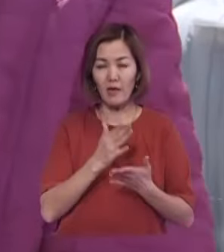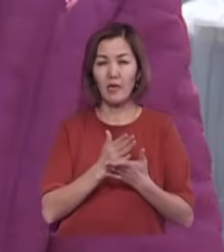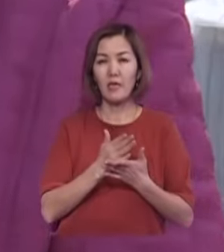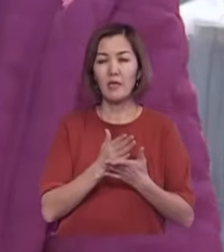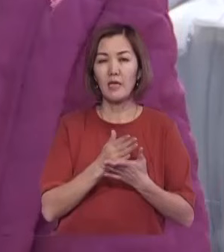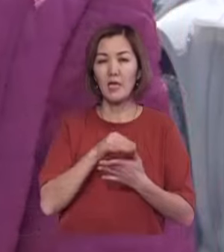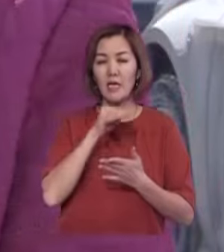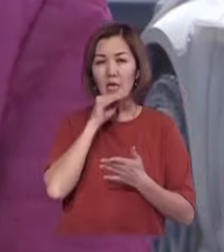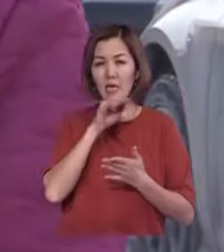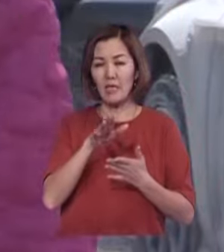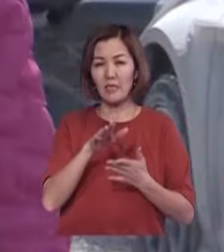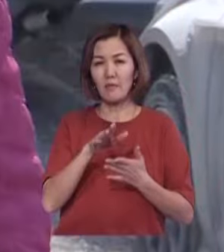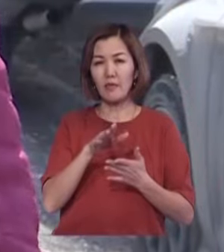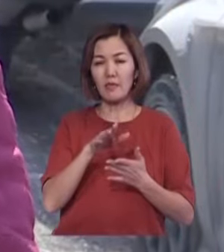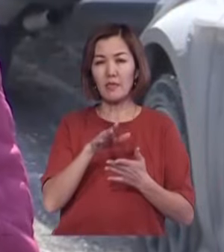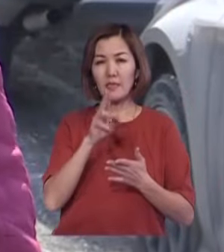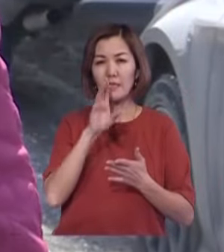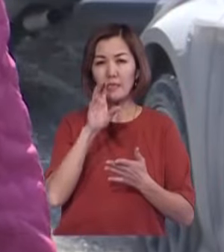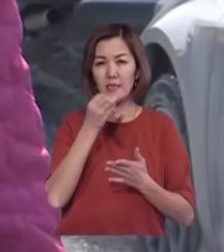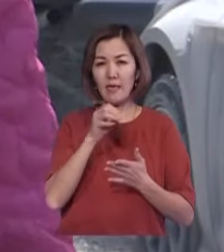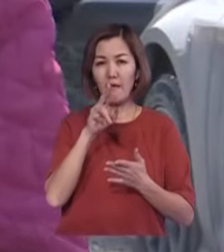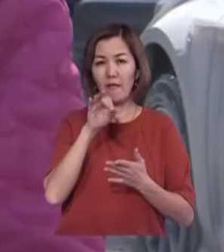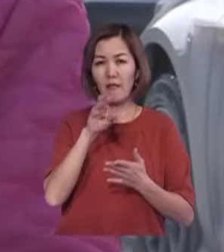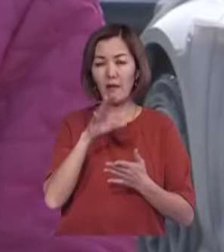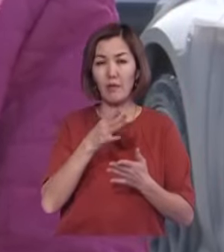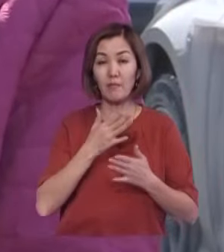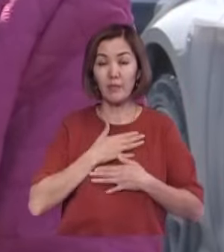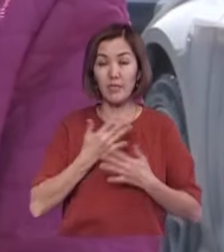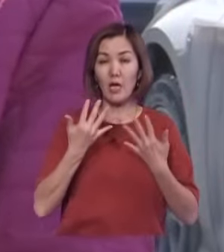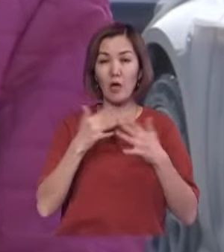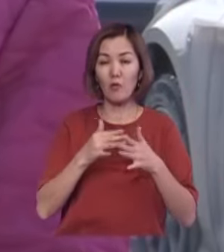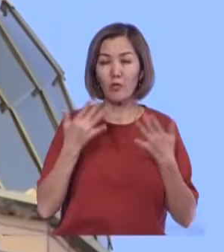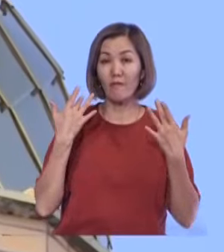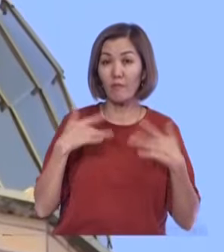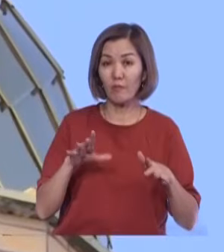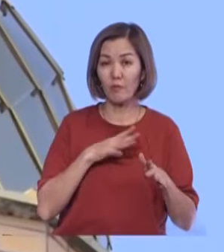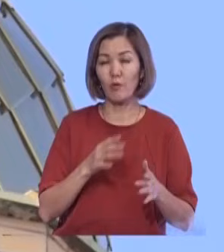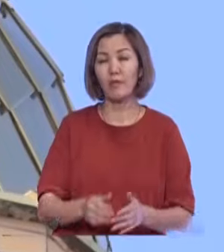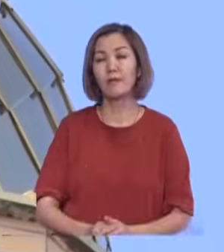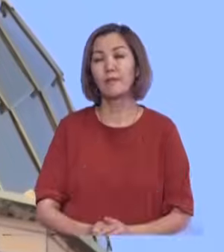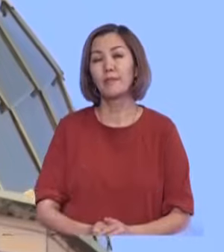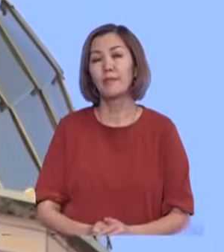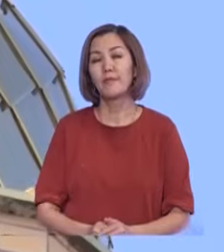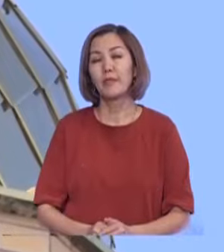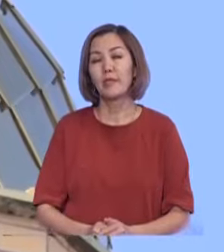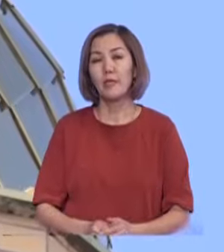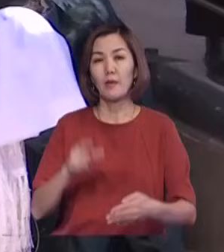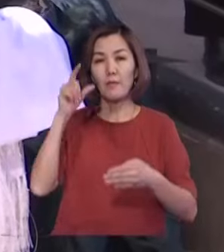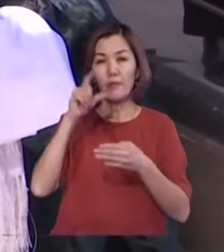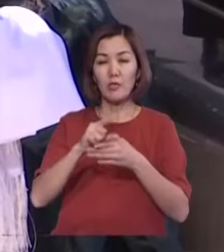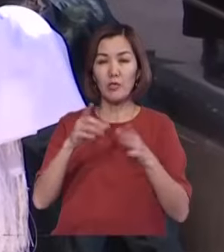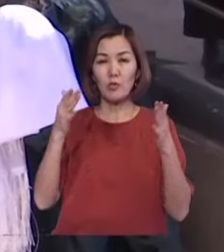академик Алпысбай Сейдахметов, міне біздің ауылдың адамдары. Құдай деген